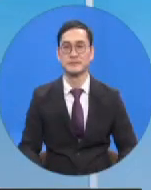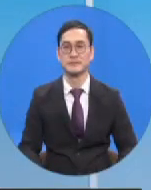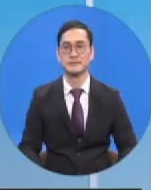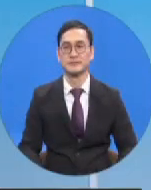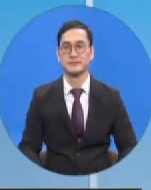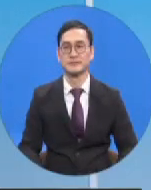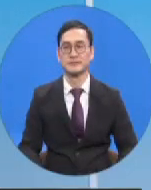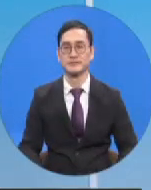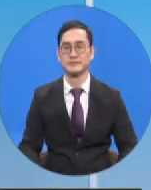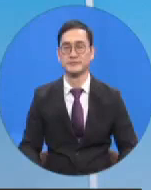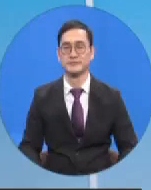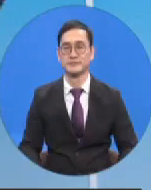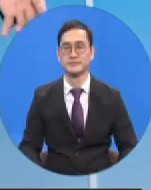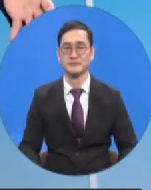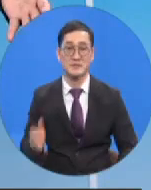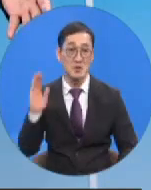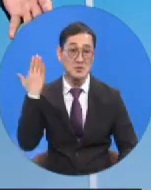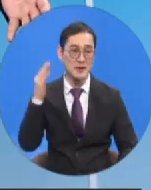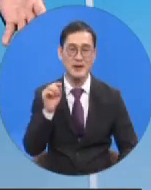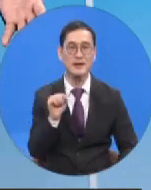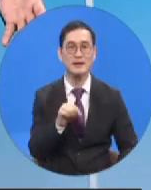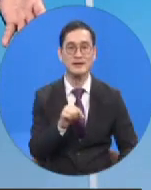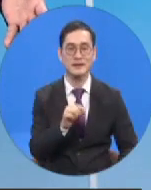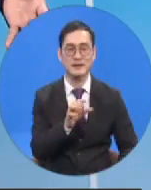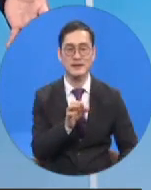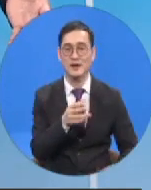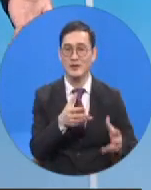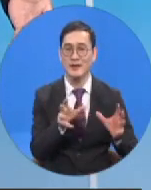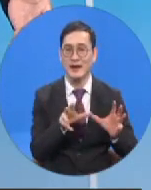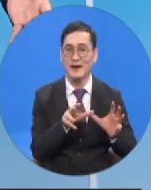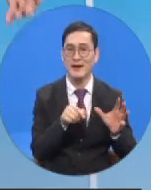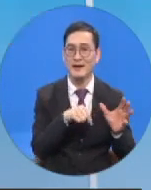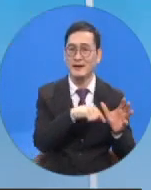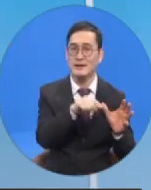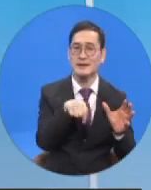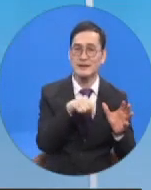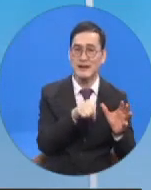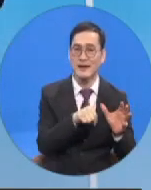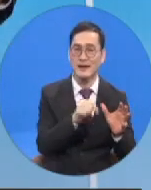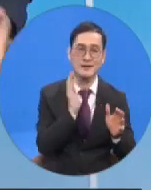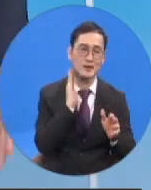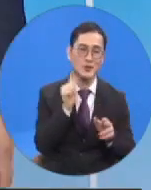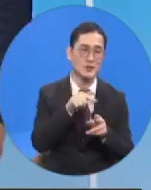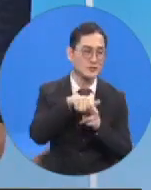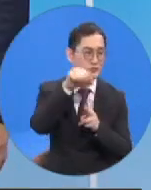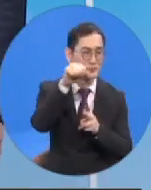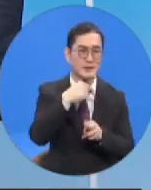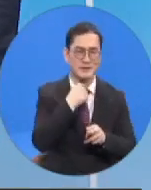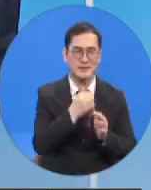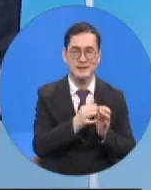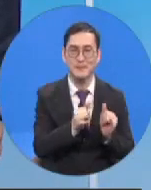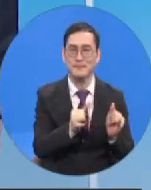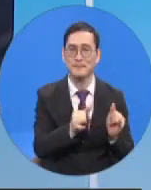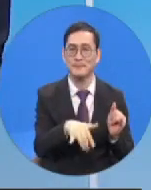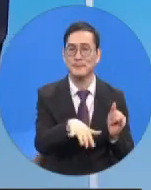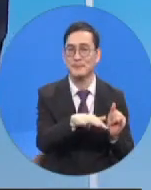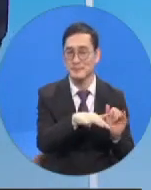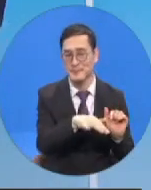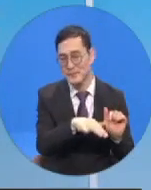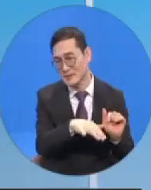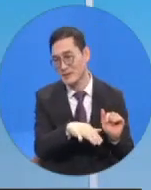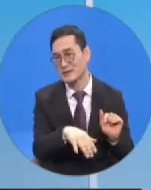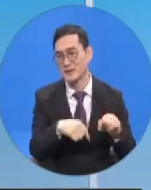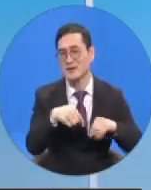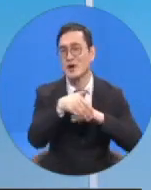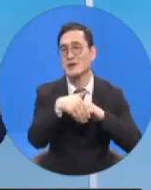것 같은데요. 그래서일까요? 요즘요, 이 여권의 대선 주자들이 속속 내놓고 있는 정책들의 내용이 심상치가